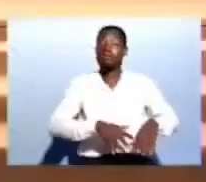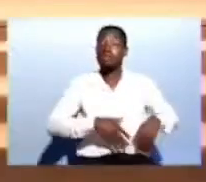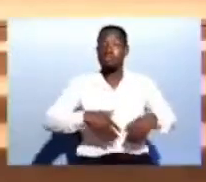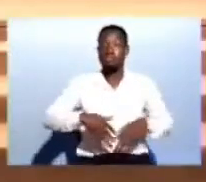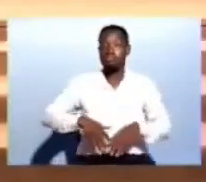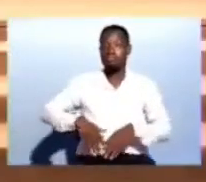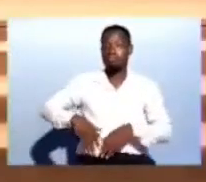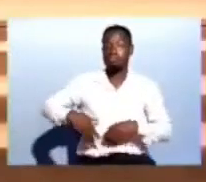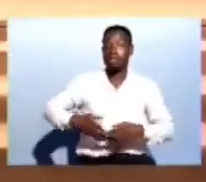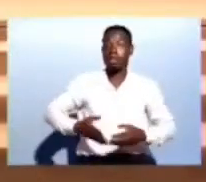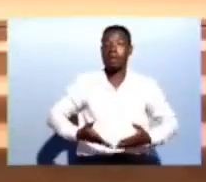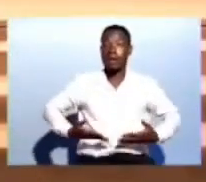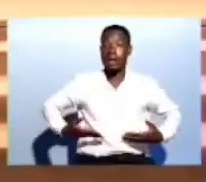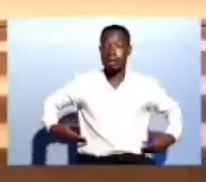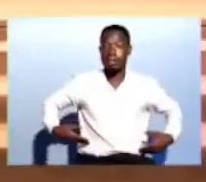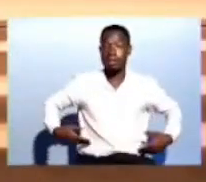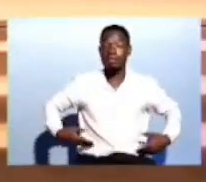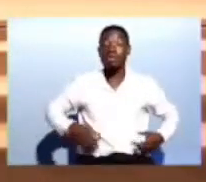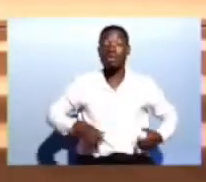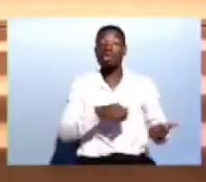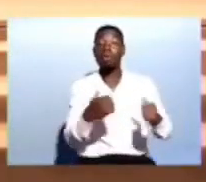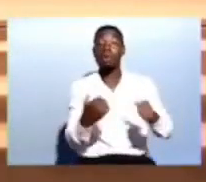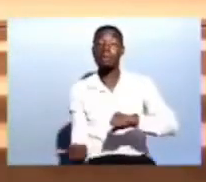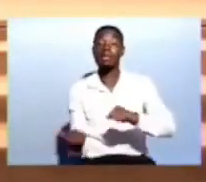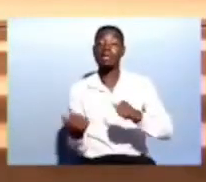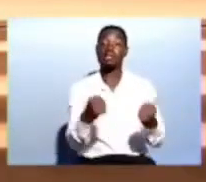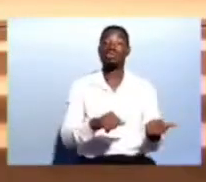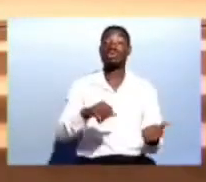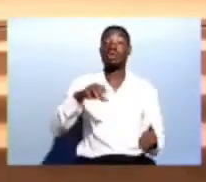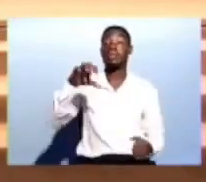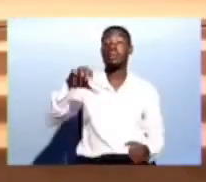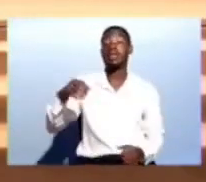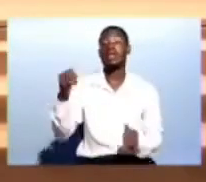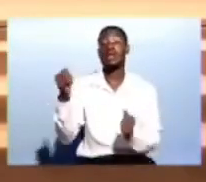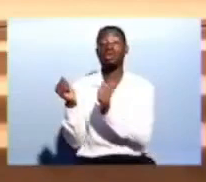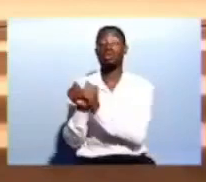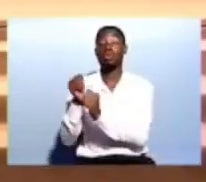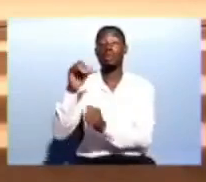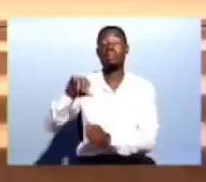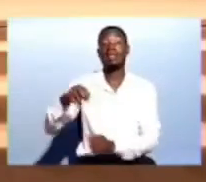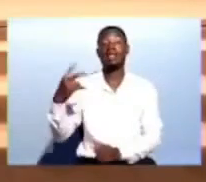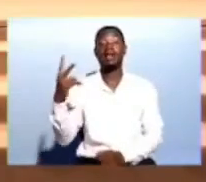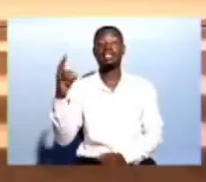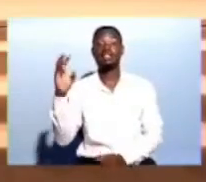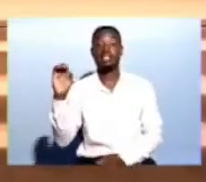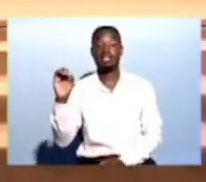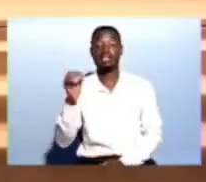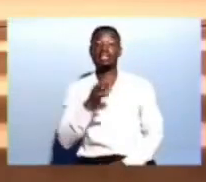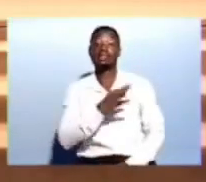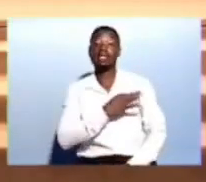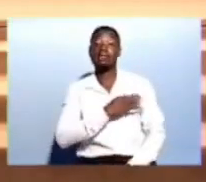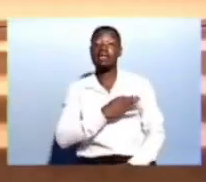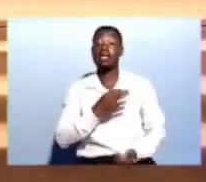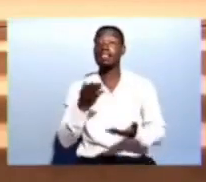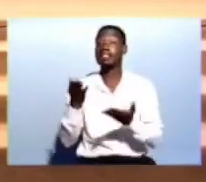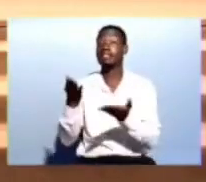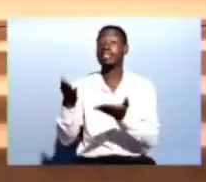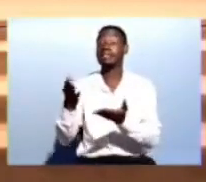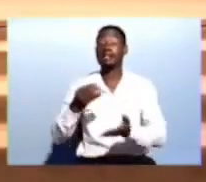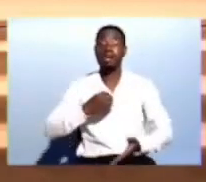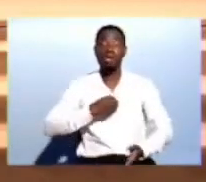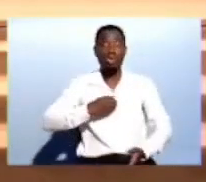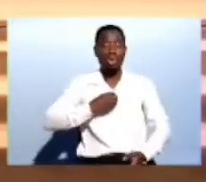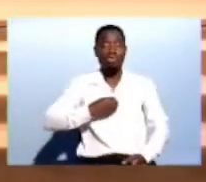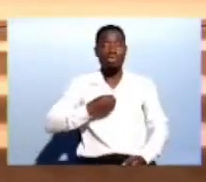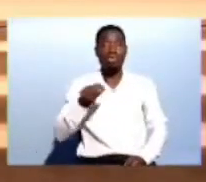pampas. Umebatizwa miaka 10, miaka 20. Huku tabia ni zile zile. Wivu ni